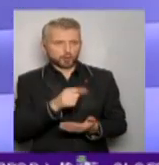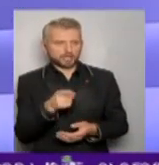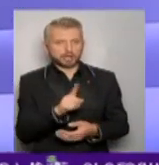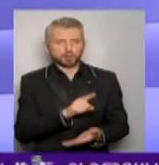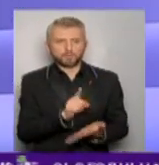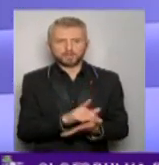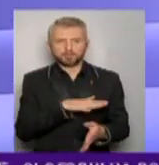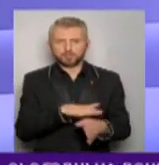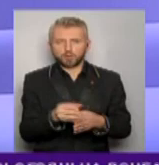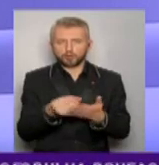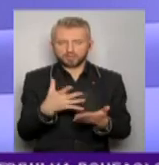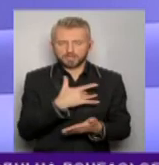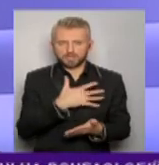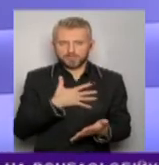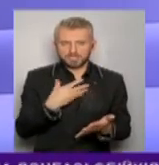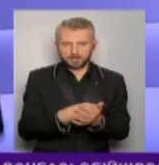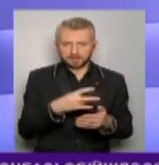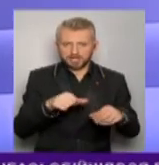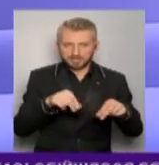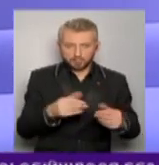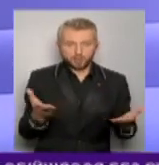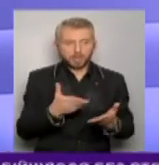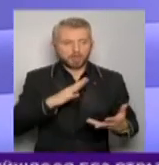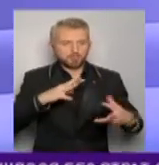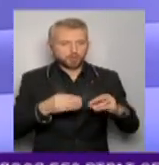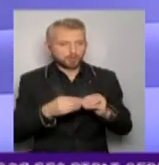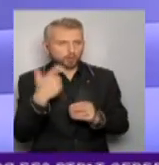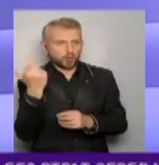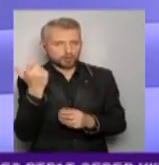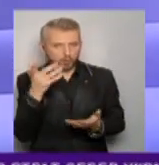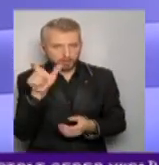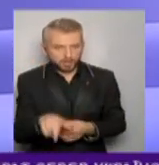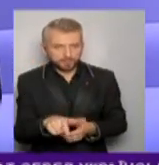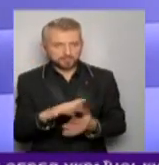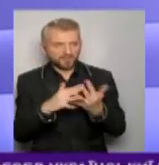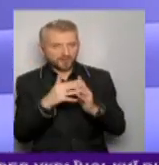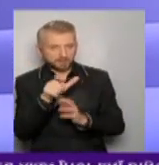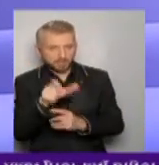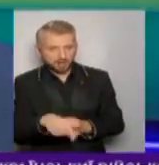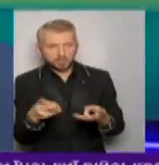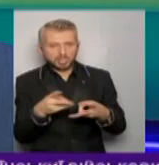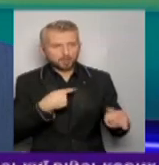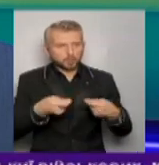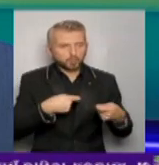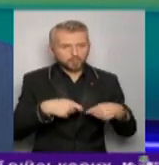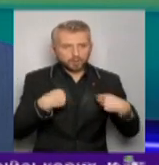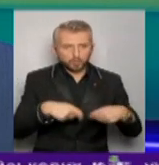бути повноцінна приватна власність на землю, яка породить господаря, тобто фермера, і треба торгувати